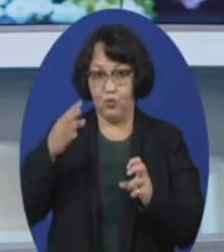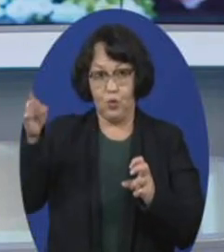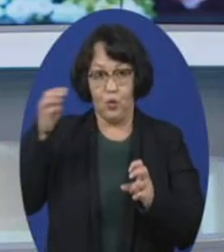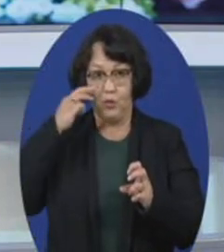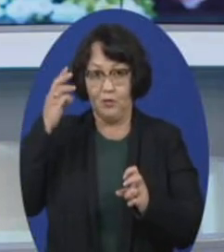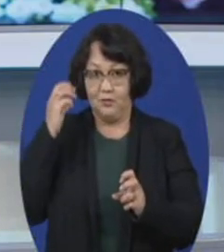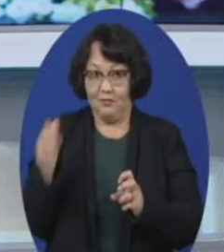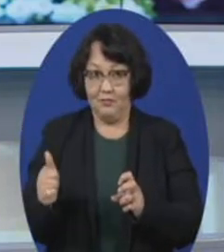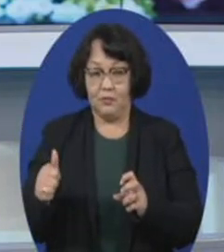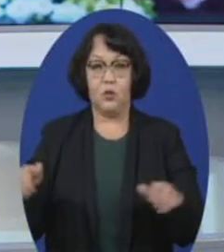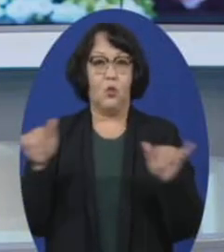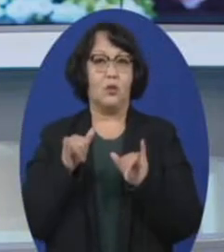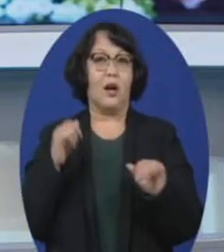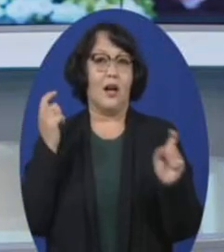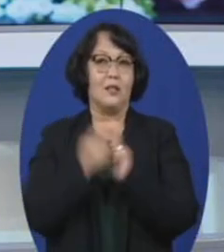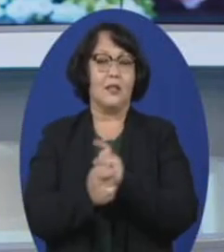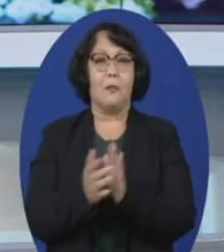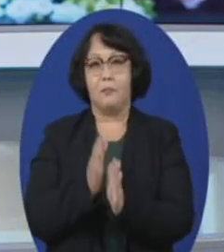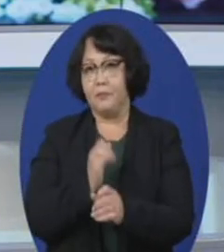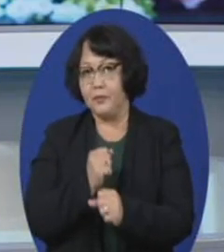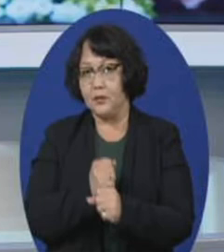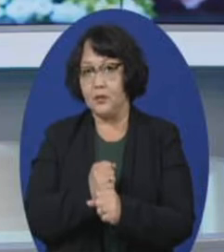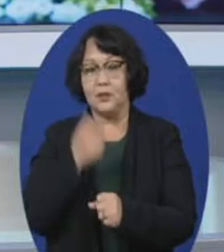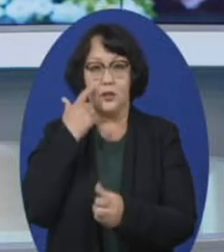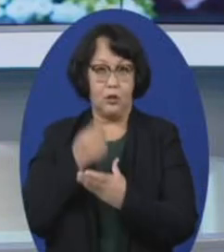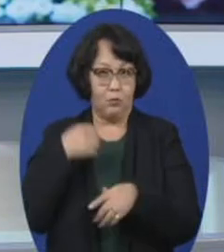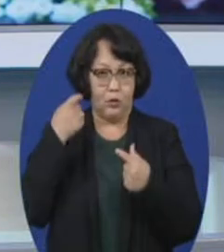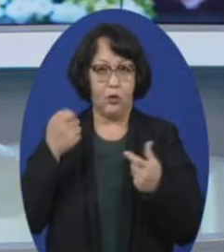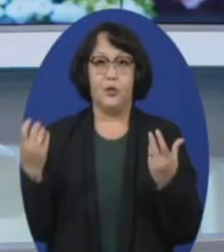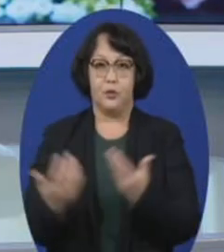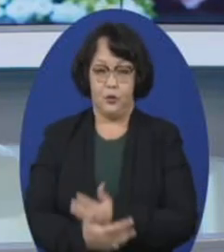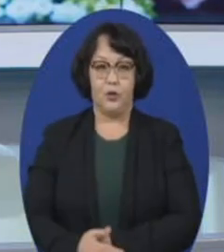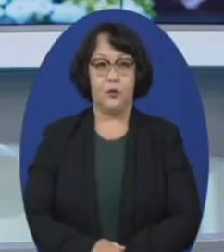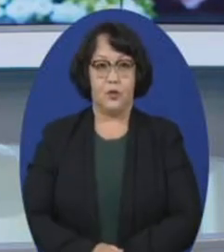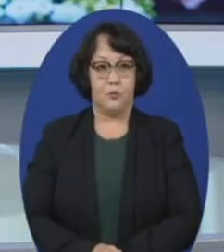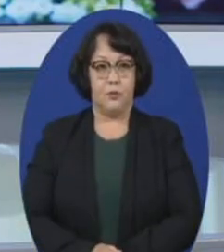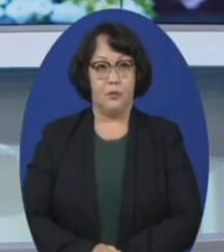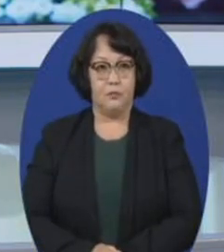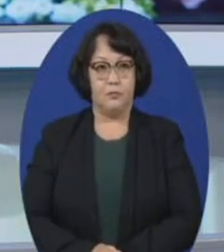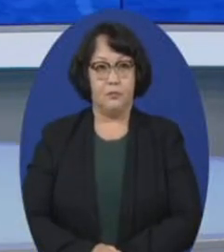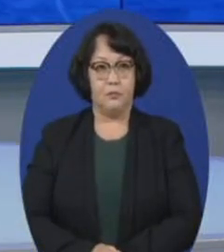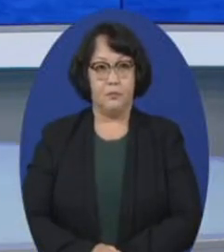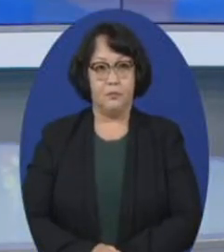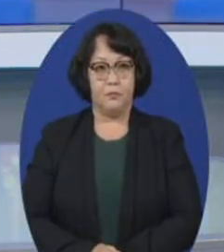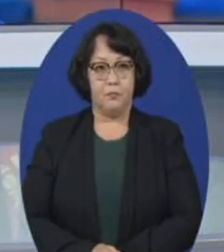туршлагатайг тэмдэглэж, хоёр улсын салбарт хамтран ажиллах талаар санал болгон солилцсон байна.